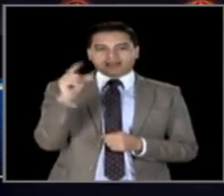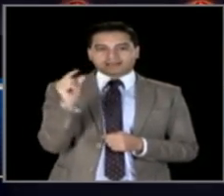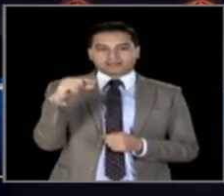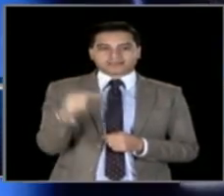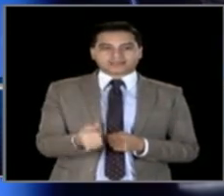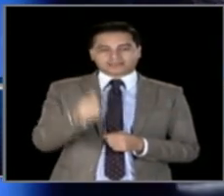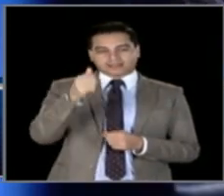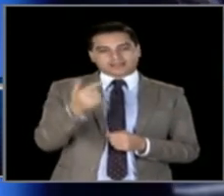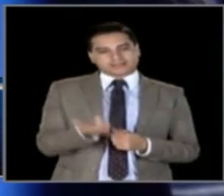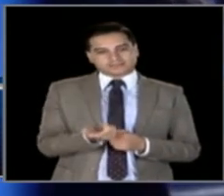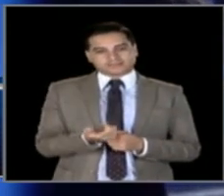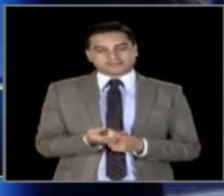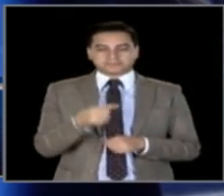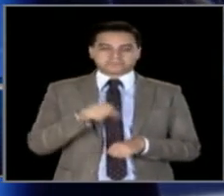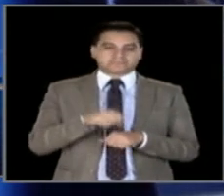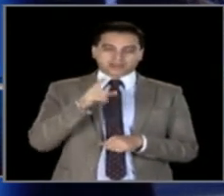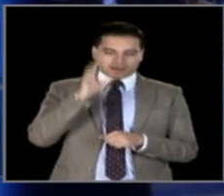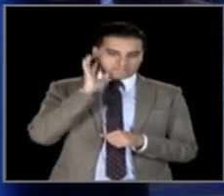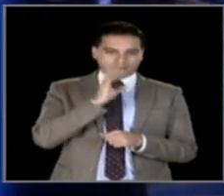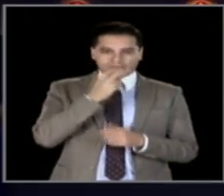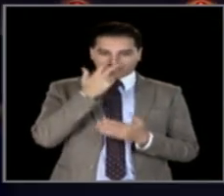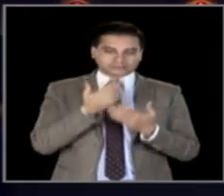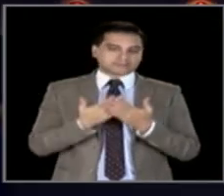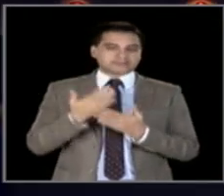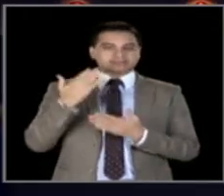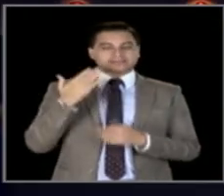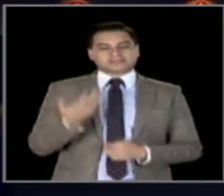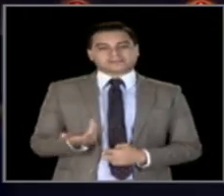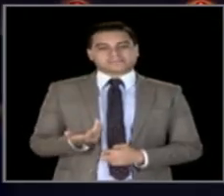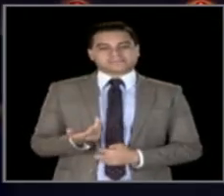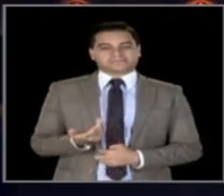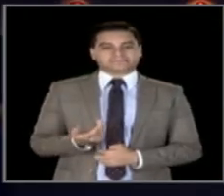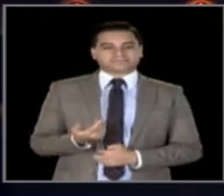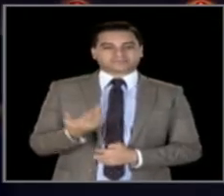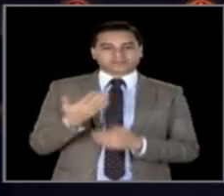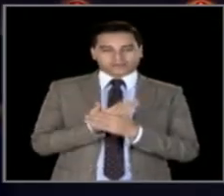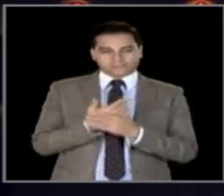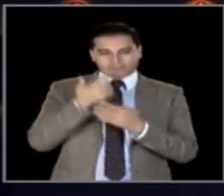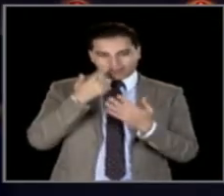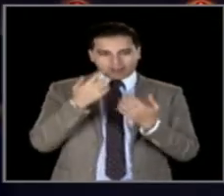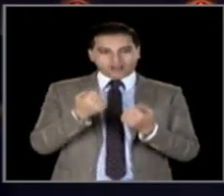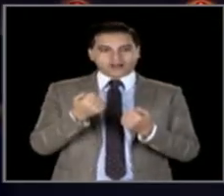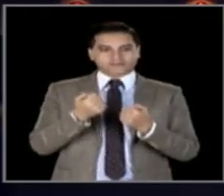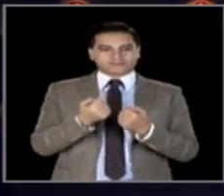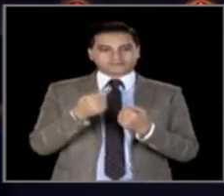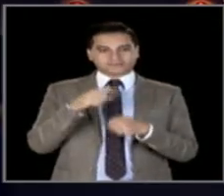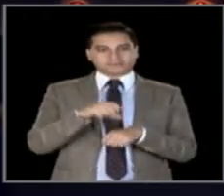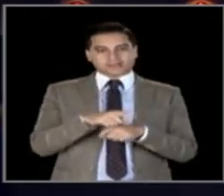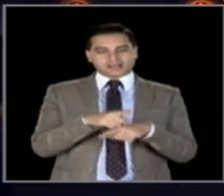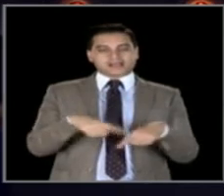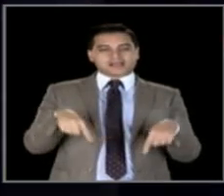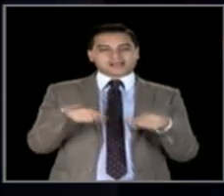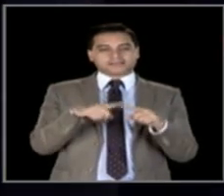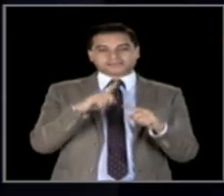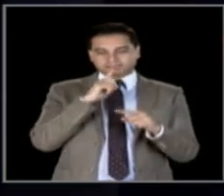اتبنت اثناء الحكم السويدي لحماية المنطقة من التوسع الروسي، ولكن